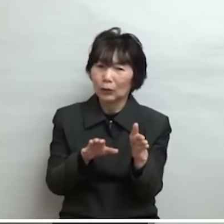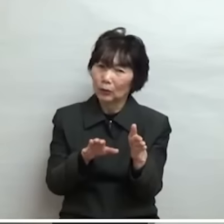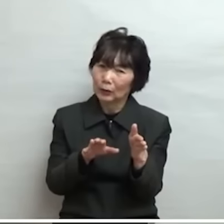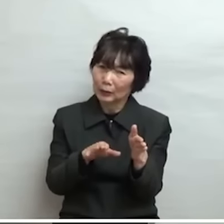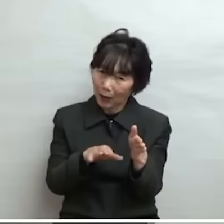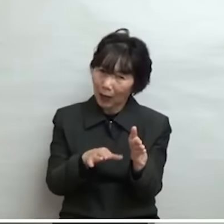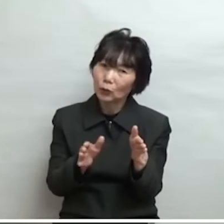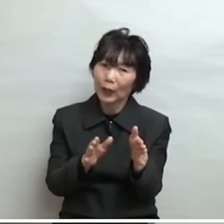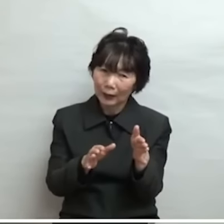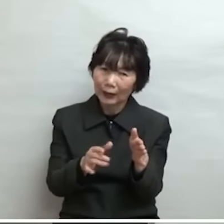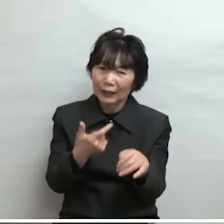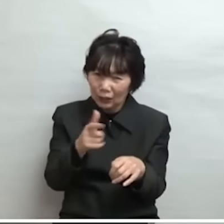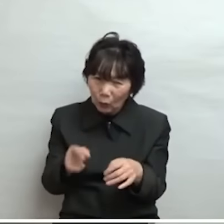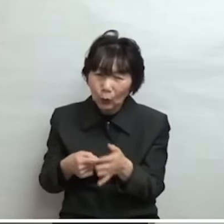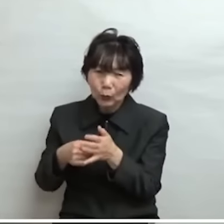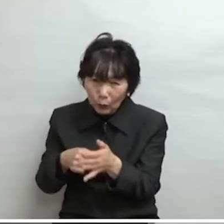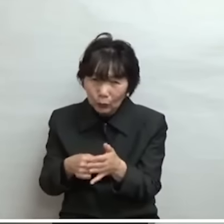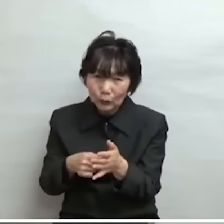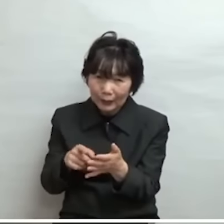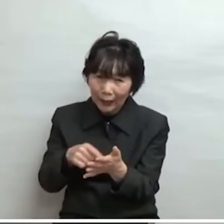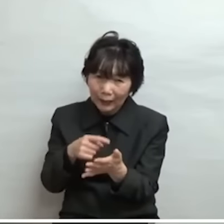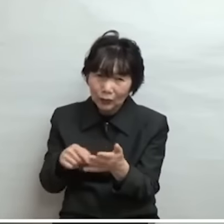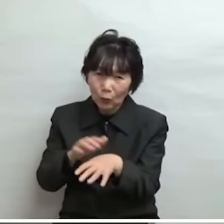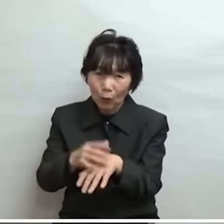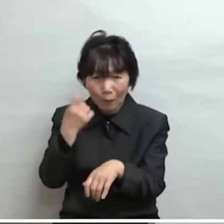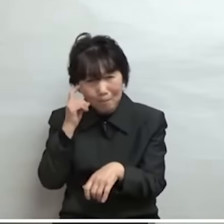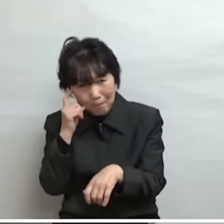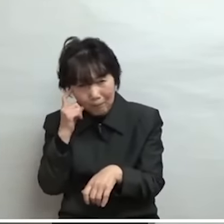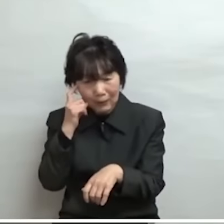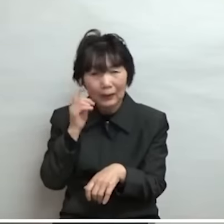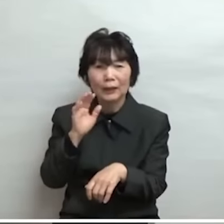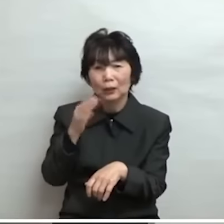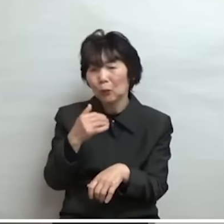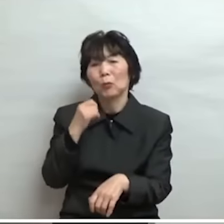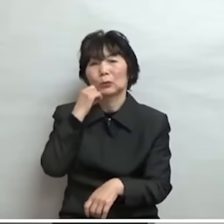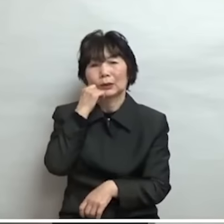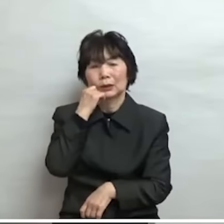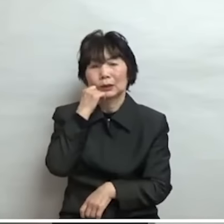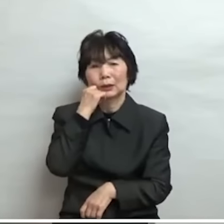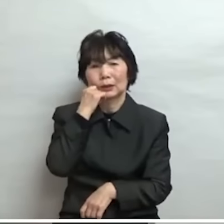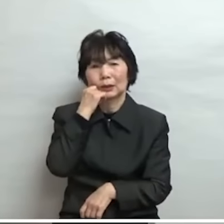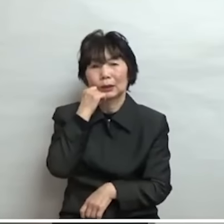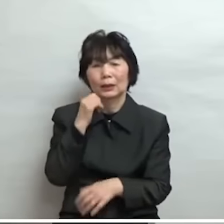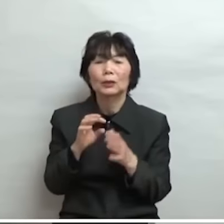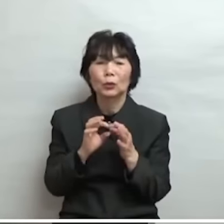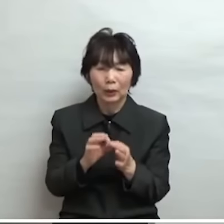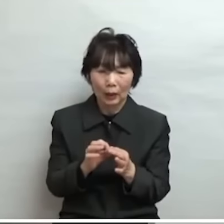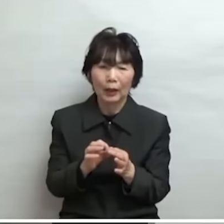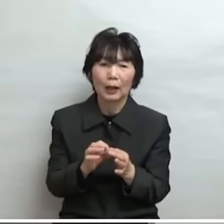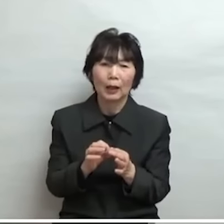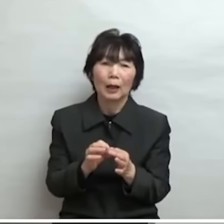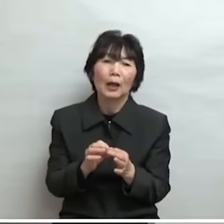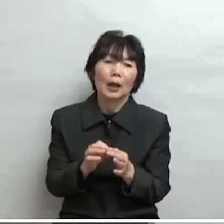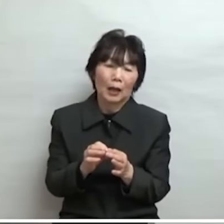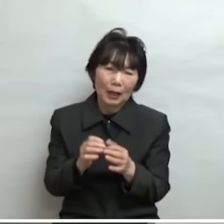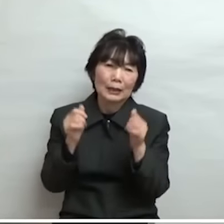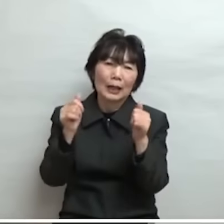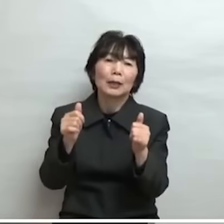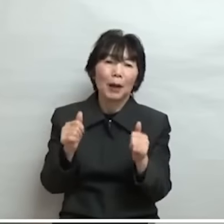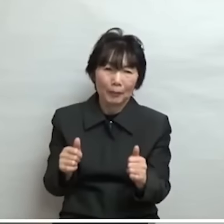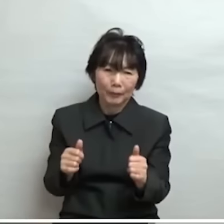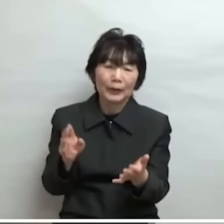いろんな努力をした上で結論を出そうという方針でやってきたので、粛々と、最高裁の判決に従